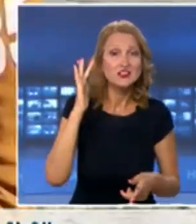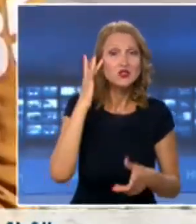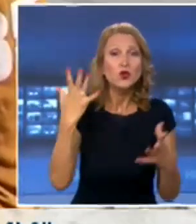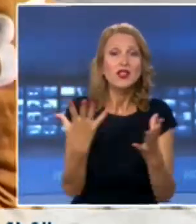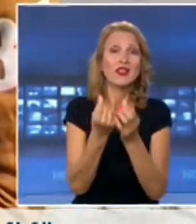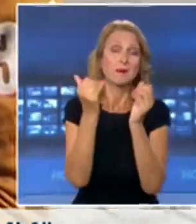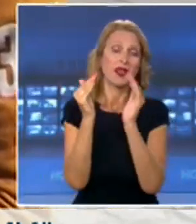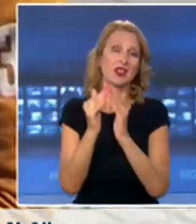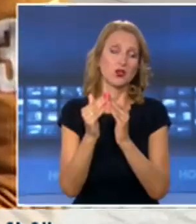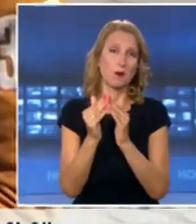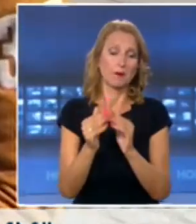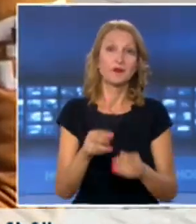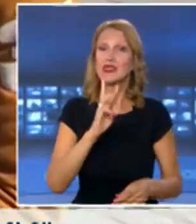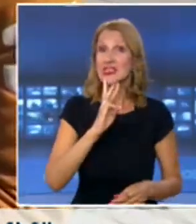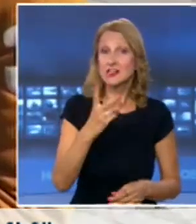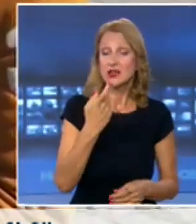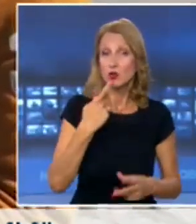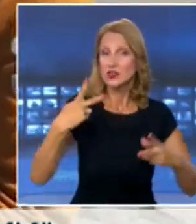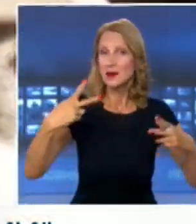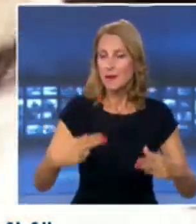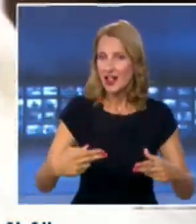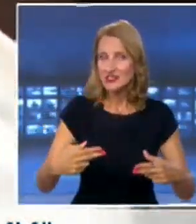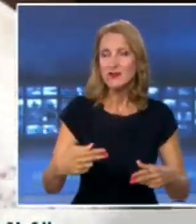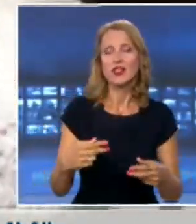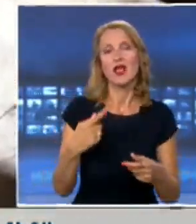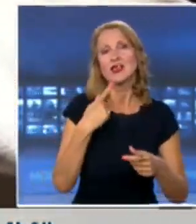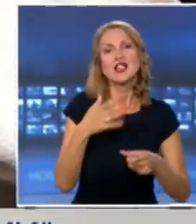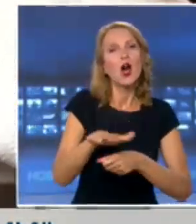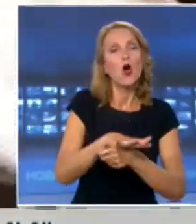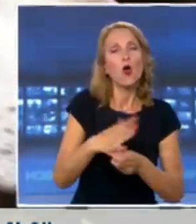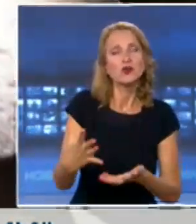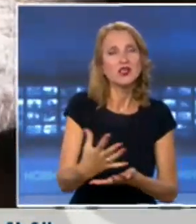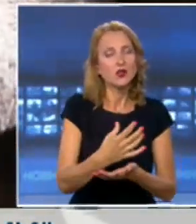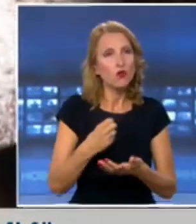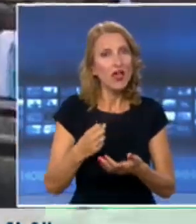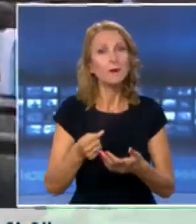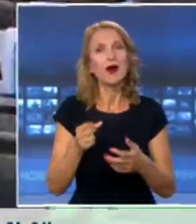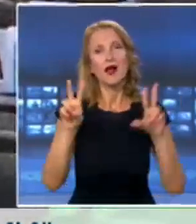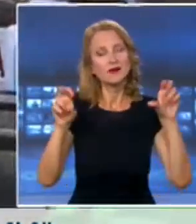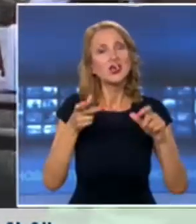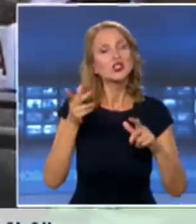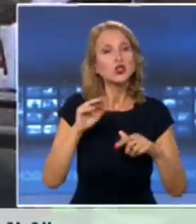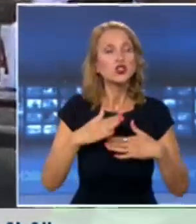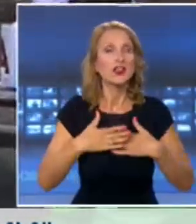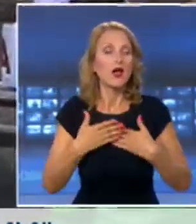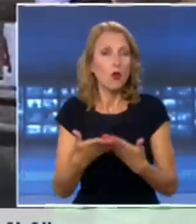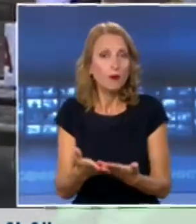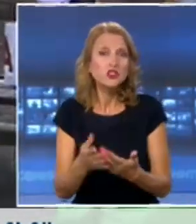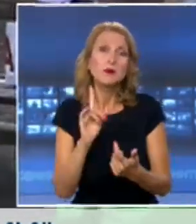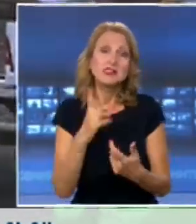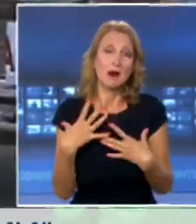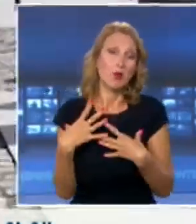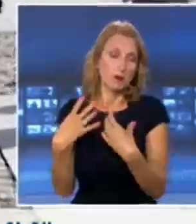животни. След 3 години прекъсване, инициативата за осиновяване на четири ноги «Ще те обичам, само ме вземи» отново